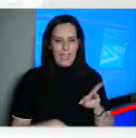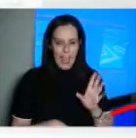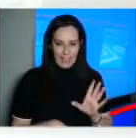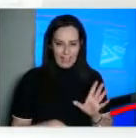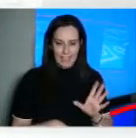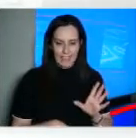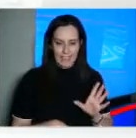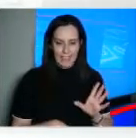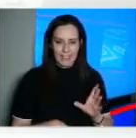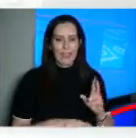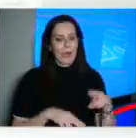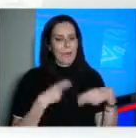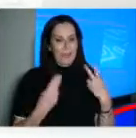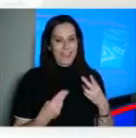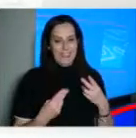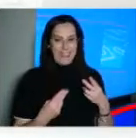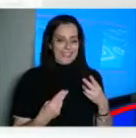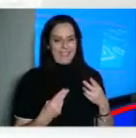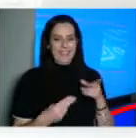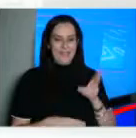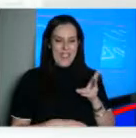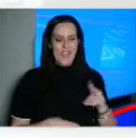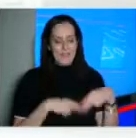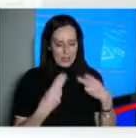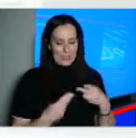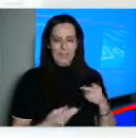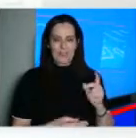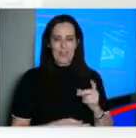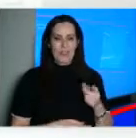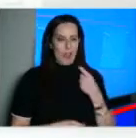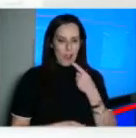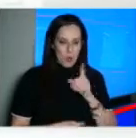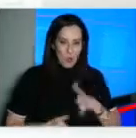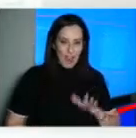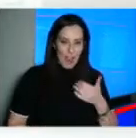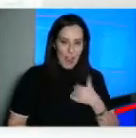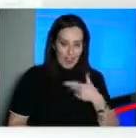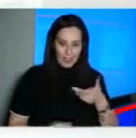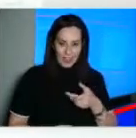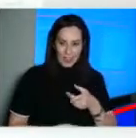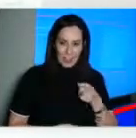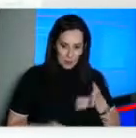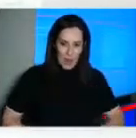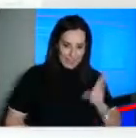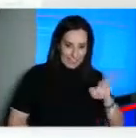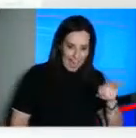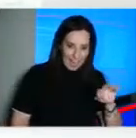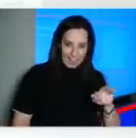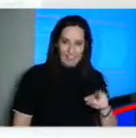קלאסית, מחזירים את השורשים מעיראק, מבגדד. הוא לא נולד בעיראק, אני כן או לא. אתה נולדת